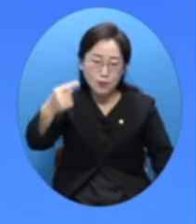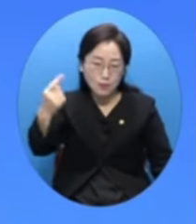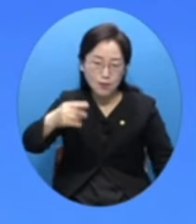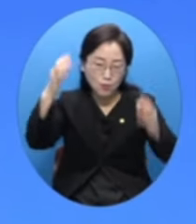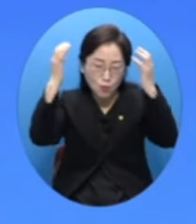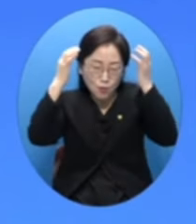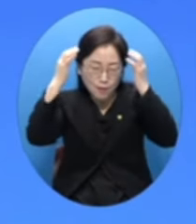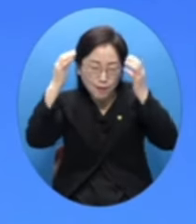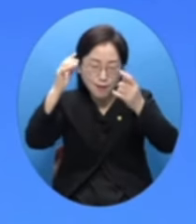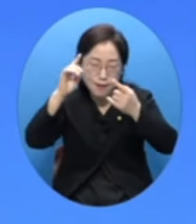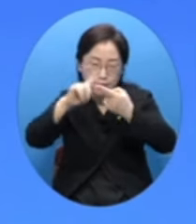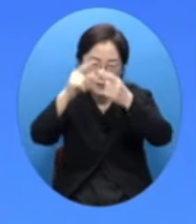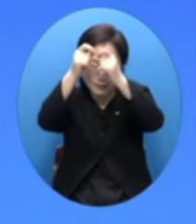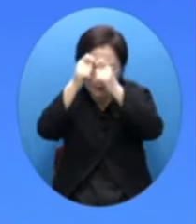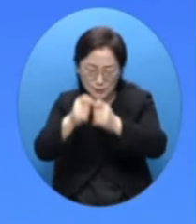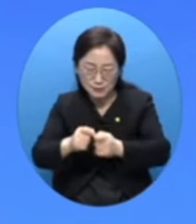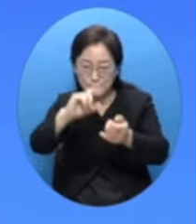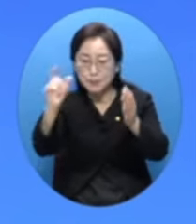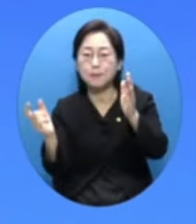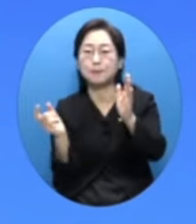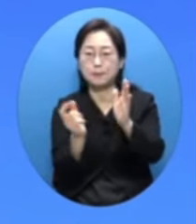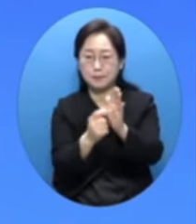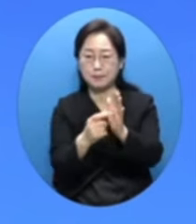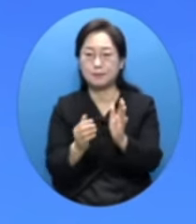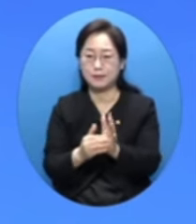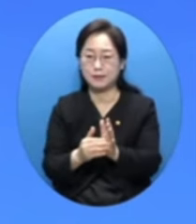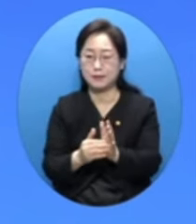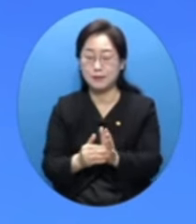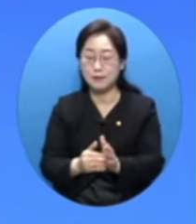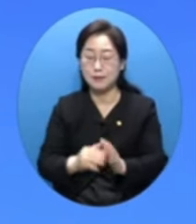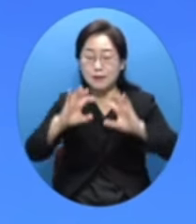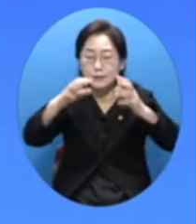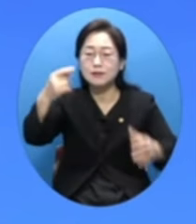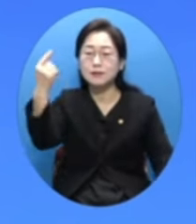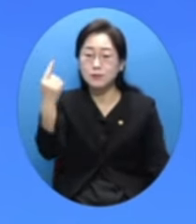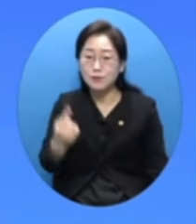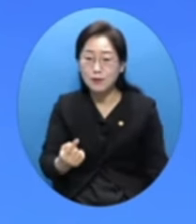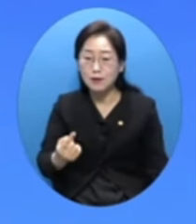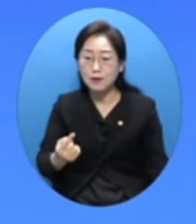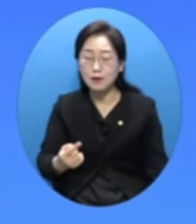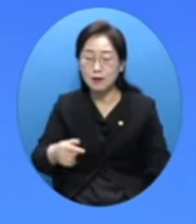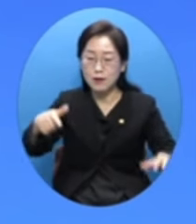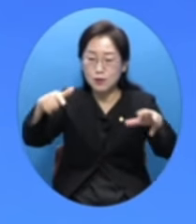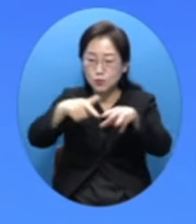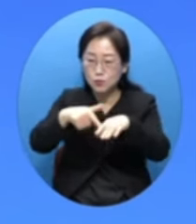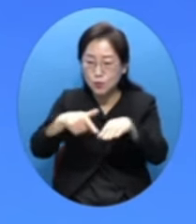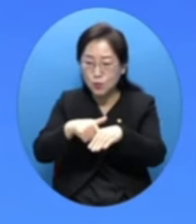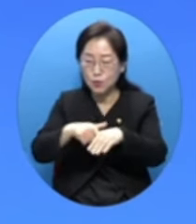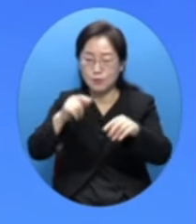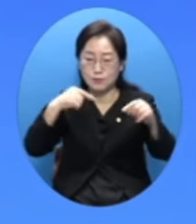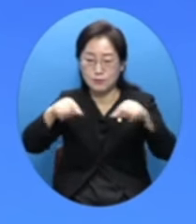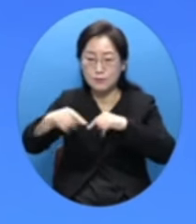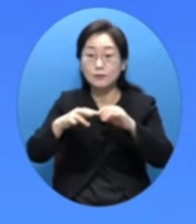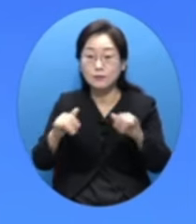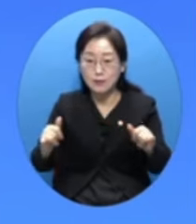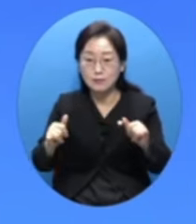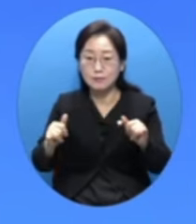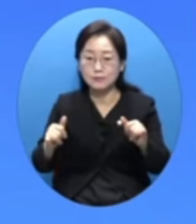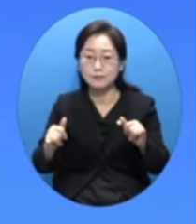상세히 기록해 놓았습니다이 땅에 오셔서 당시 종교 주도자들은